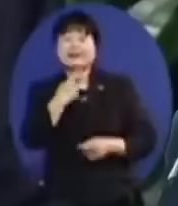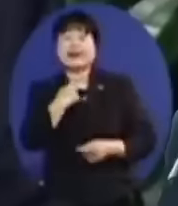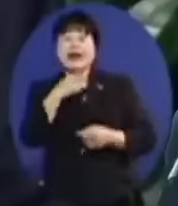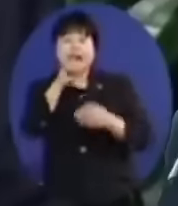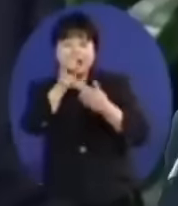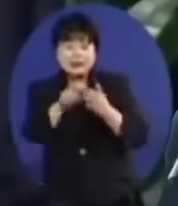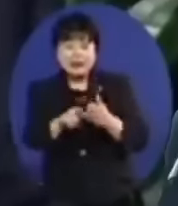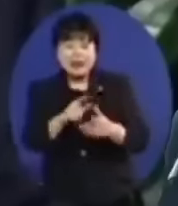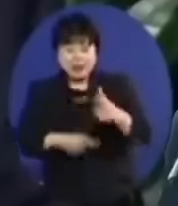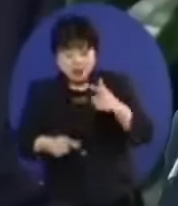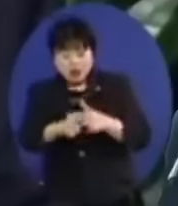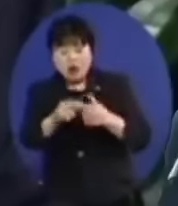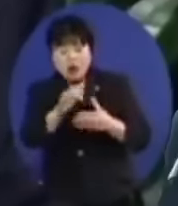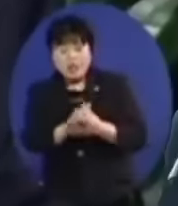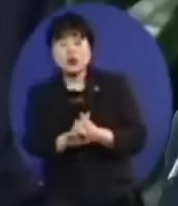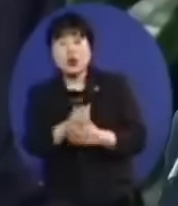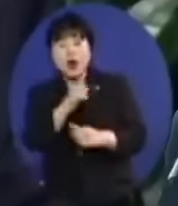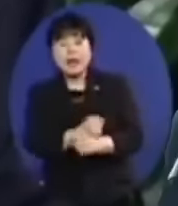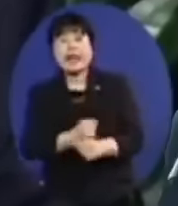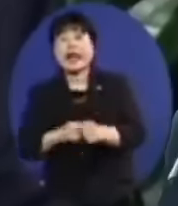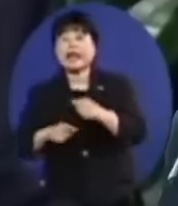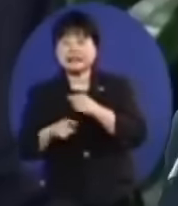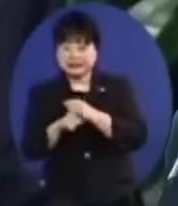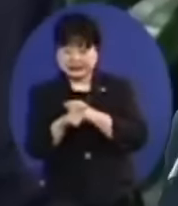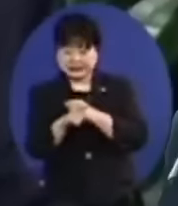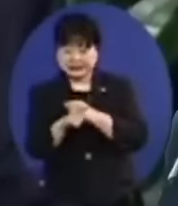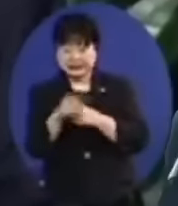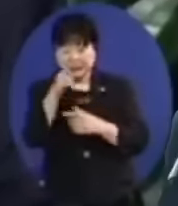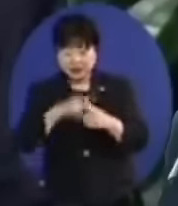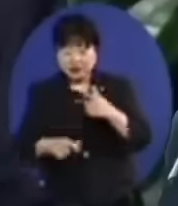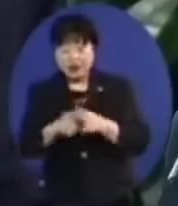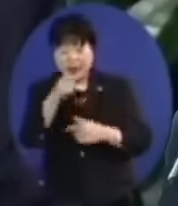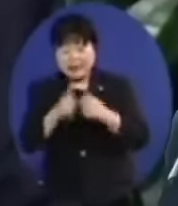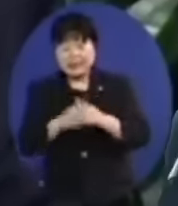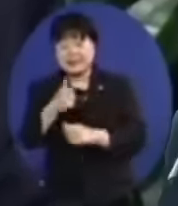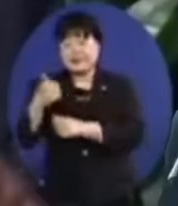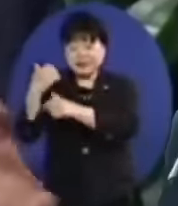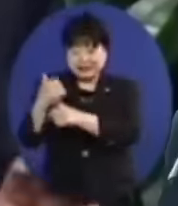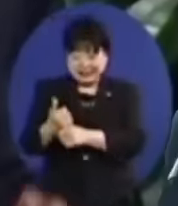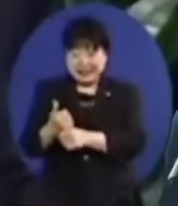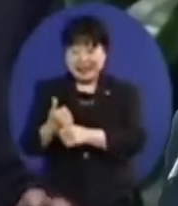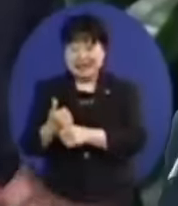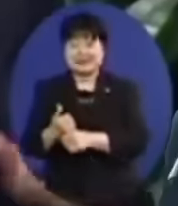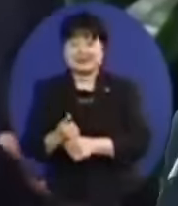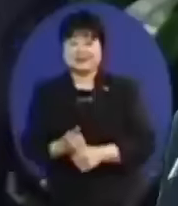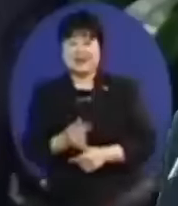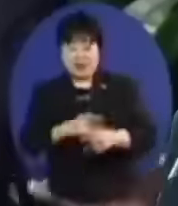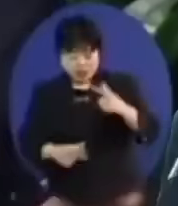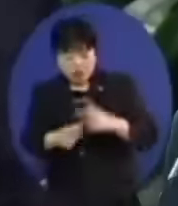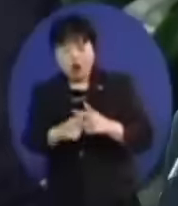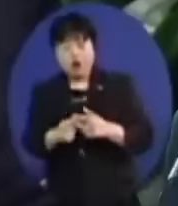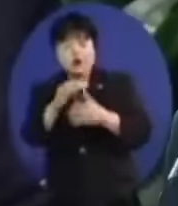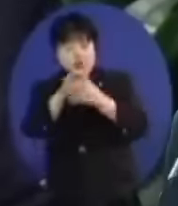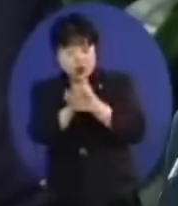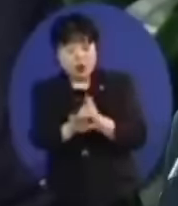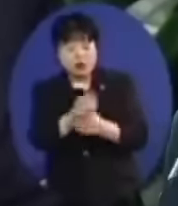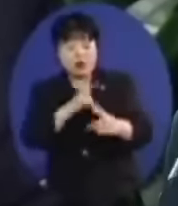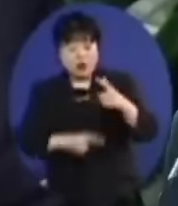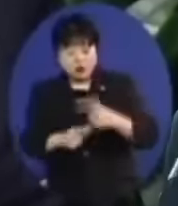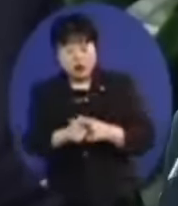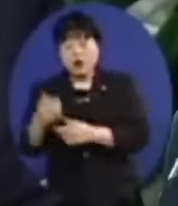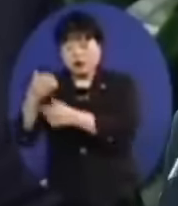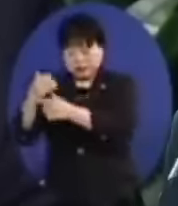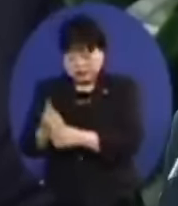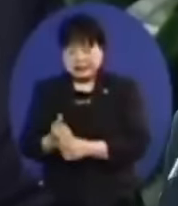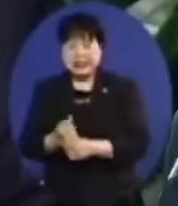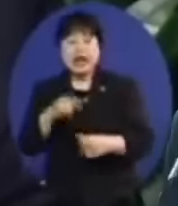당하는 것은 더 기도해라, 더 하나님을 의지해라, 지금도 기도했지만은 더 기도해라. 더 의지하라.